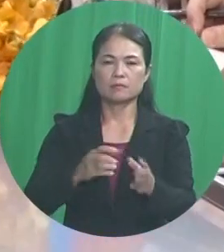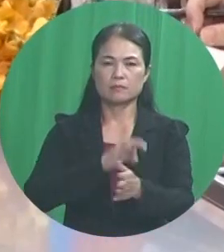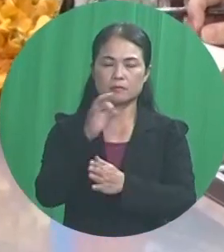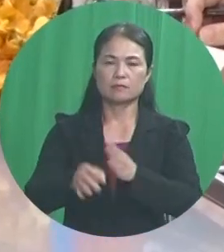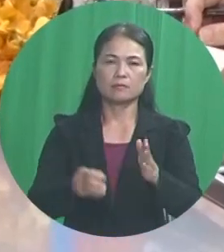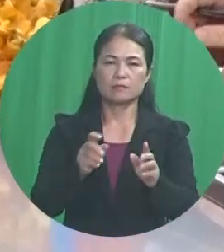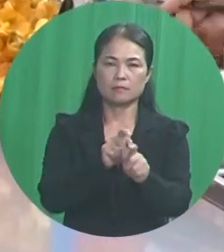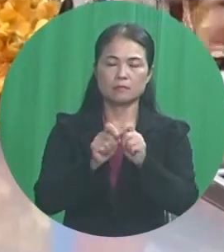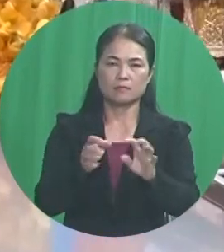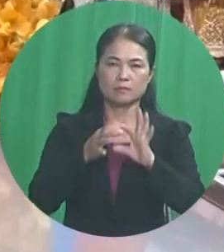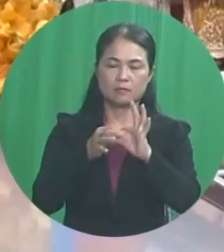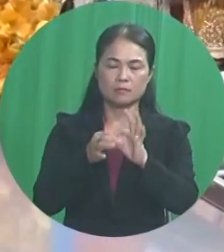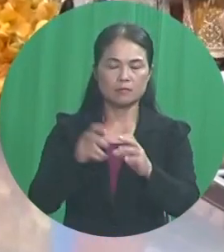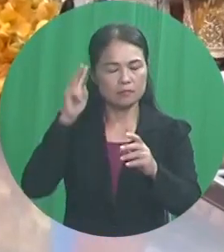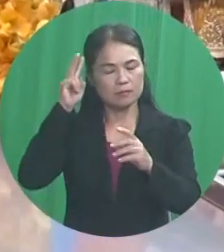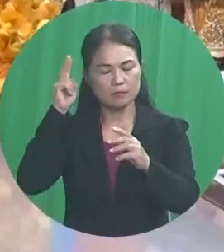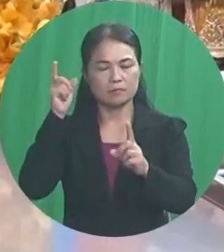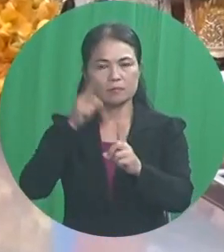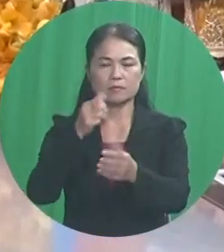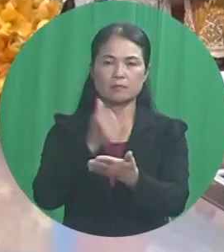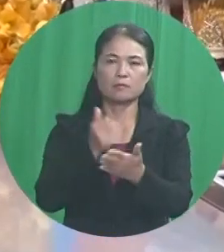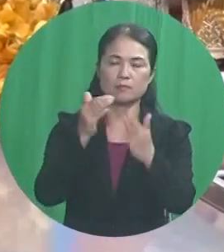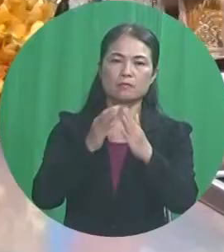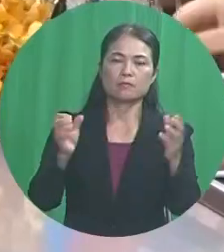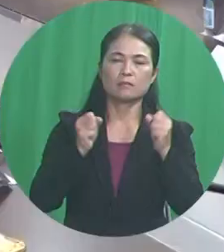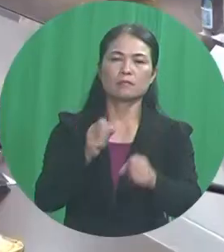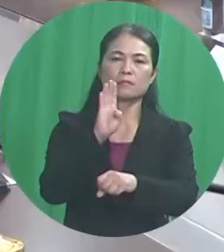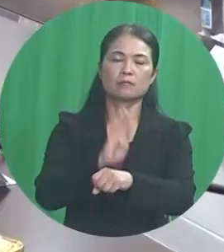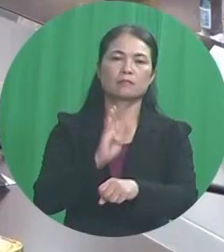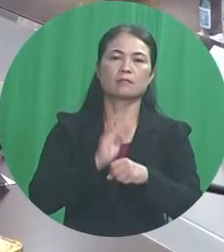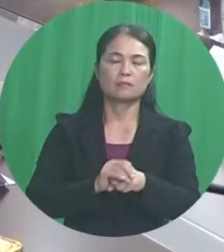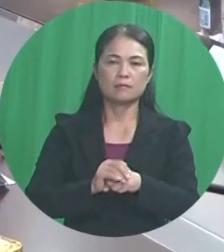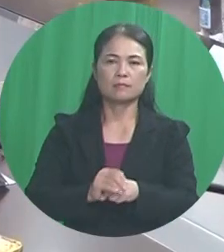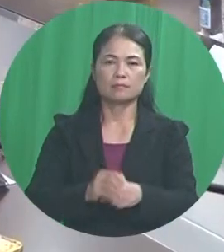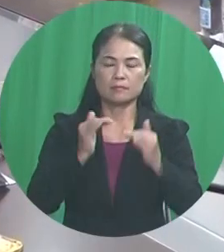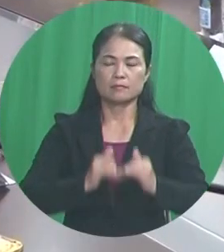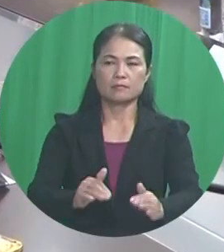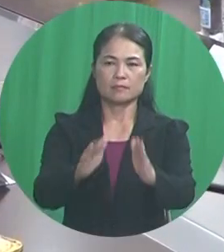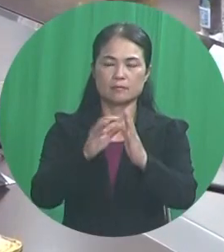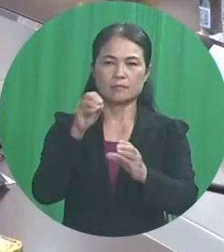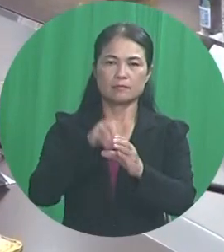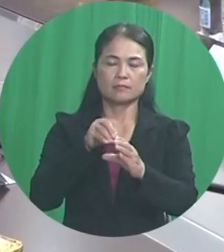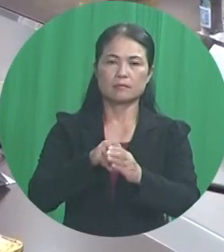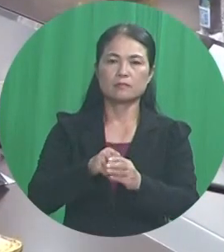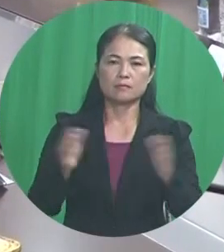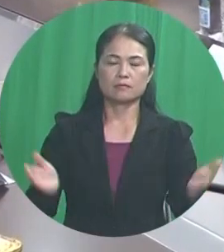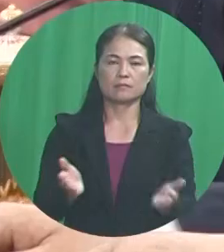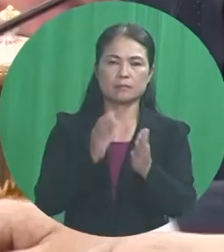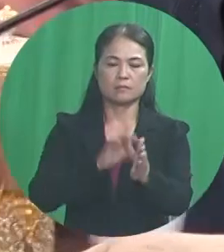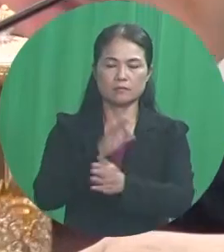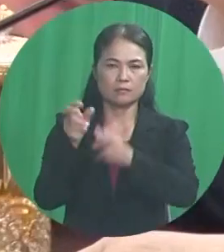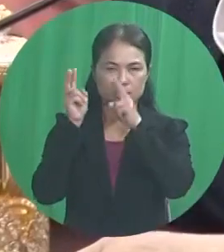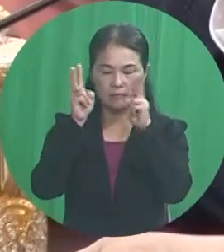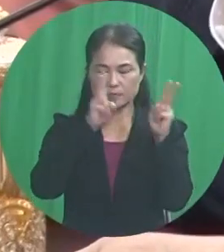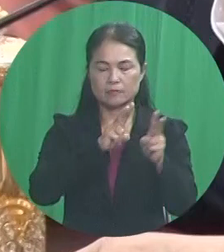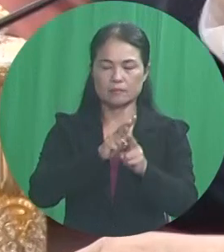រួមមានទំនាក់ទំនងនយោបាយការទូតការពង្រឹងពាណិជ្ជកម្មការសម្របសម្រួលការវិនិយោគការលើកកម្ពស់វិស័យទេសច